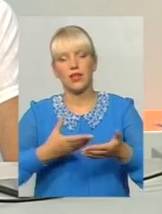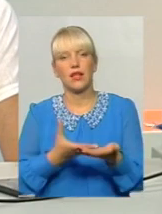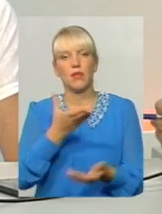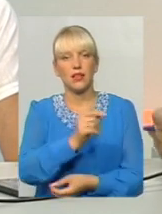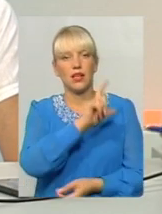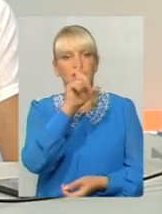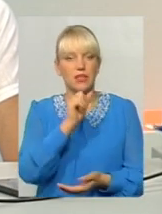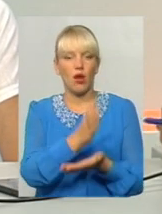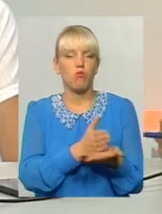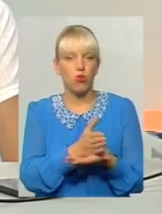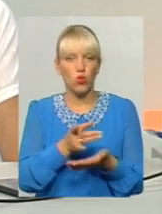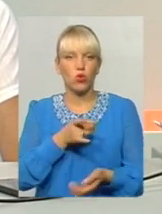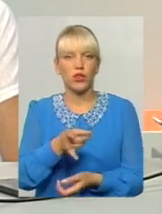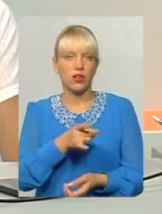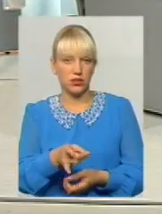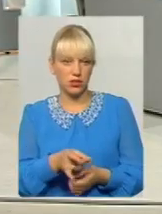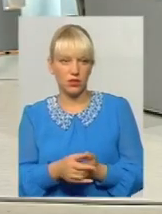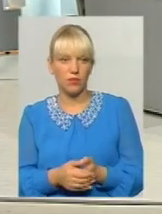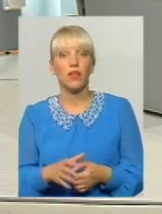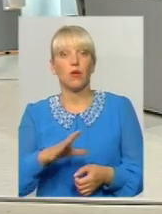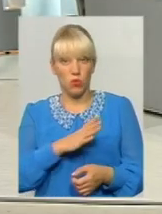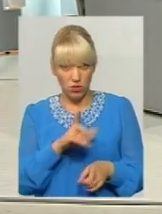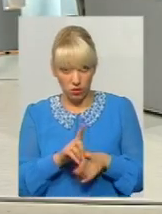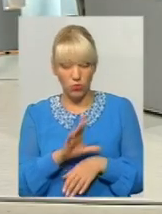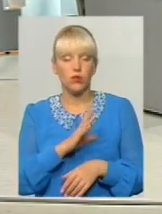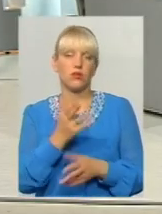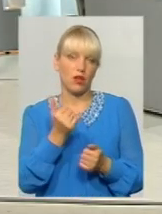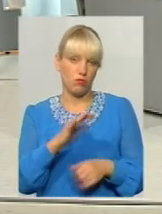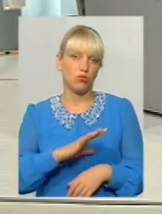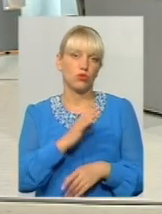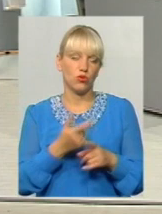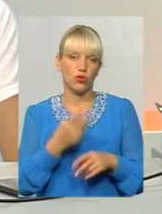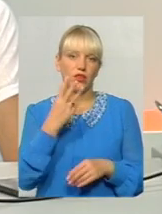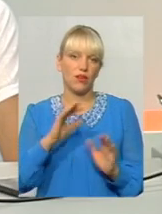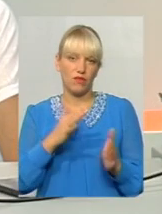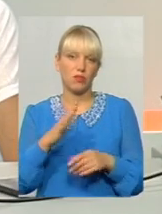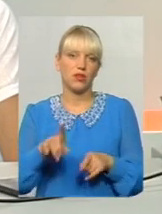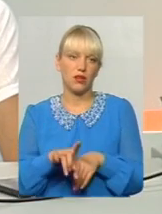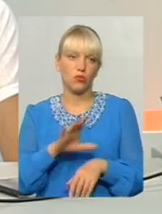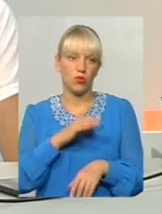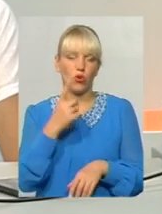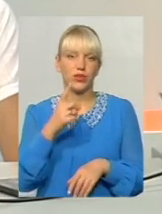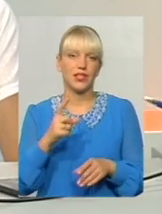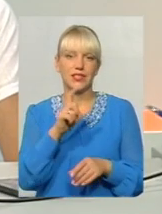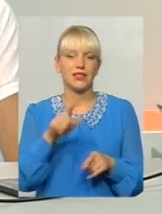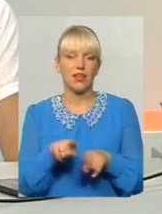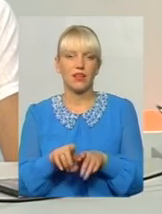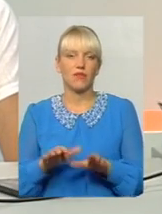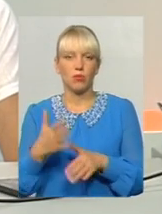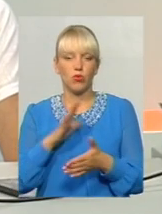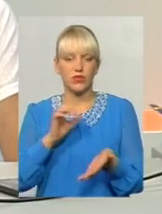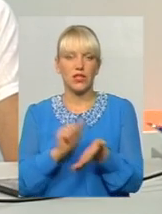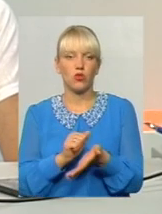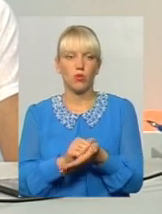що мені надали послуг з перевезення. А було хоч раз таке? Було. Я вам хочу повідомити, що три випадки точно яких було. Один з цих випадків був задокументований